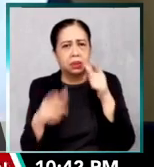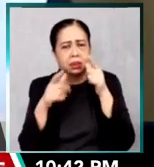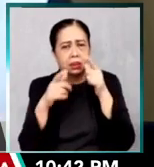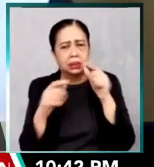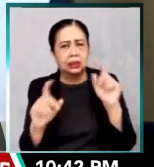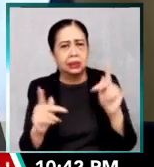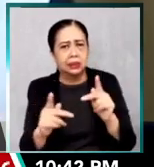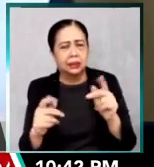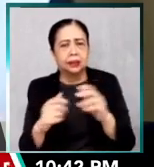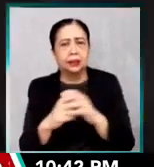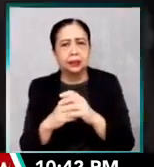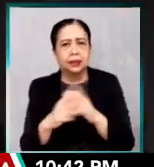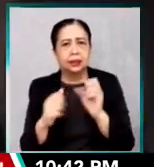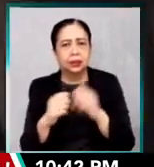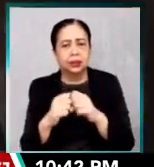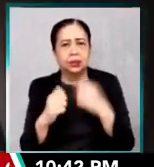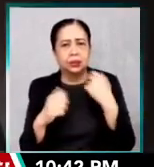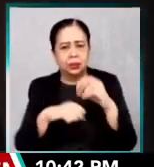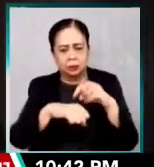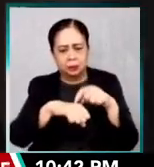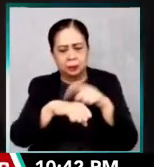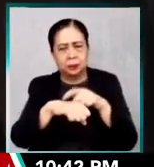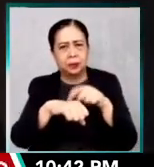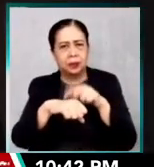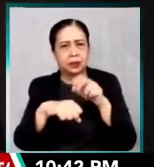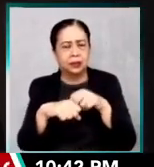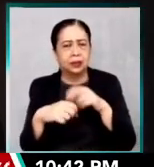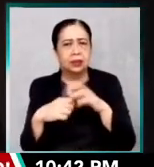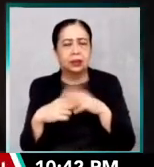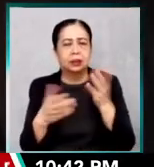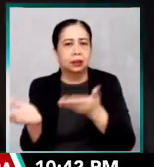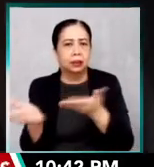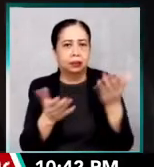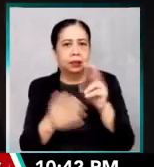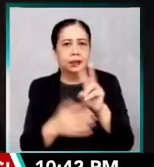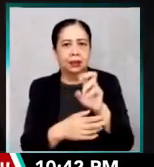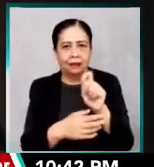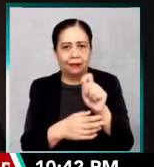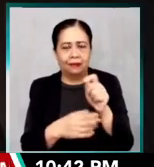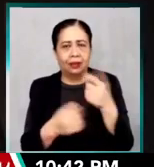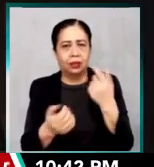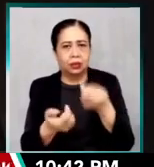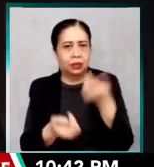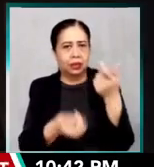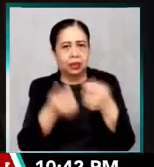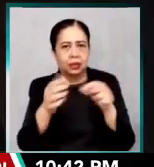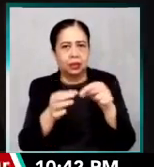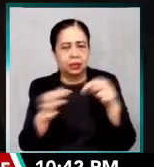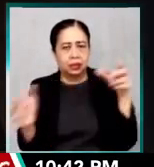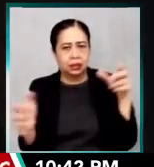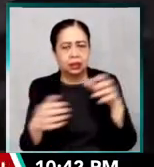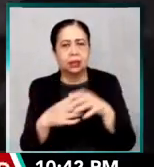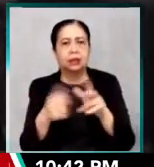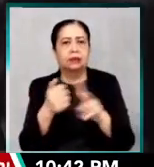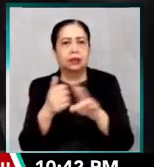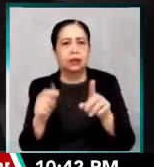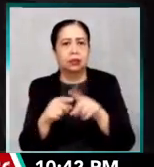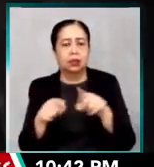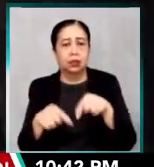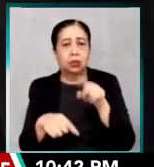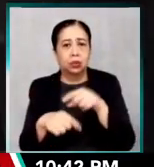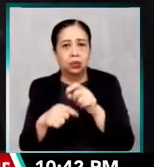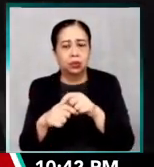So lumalabas na doon yung mga nanay. Dinala niya ito sa veterinaryo para maalis ang pana. Biktima rin daw ang aso ng